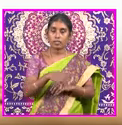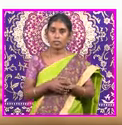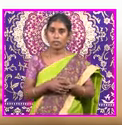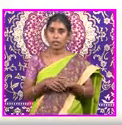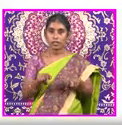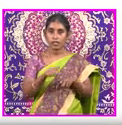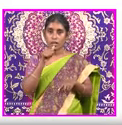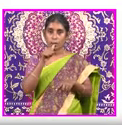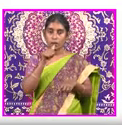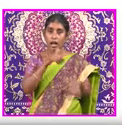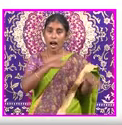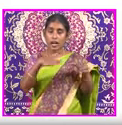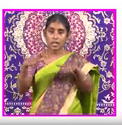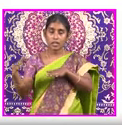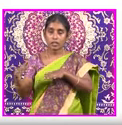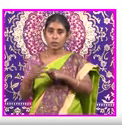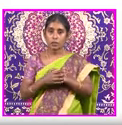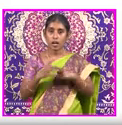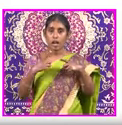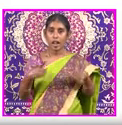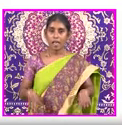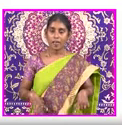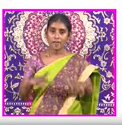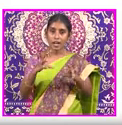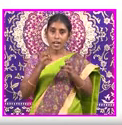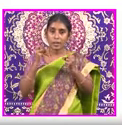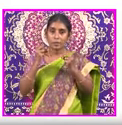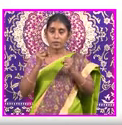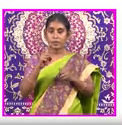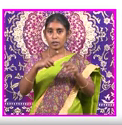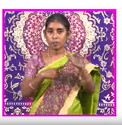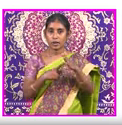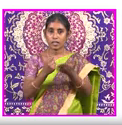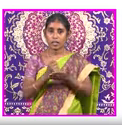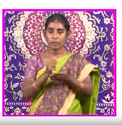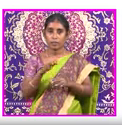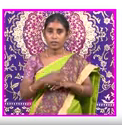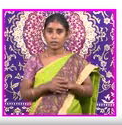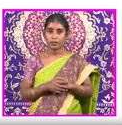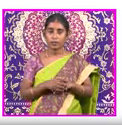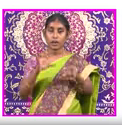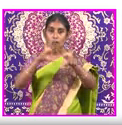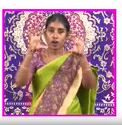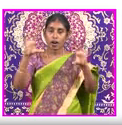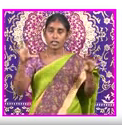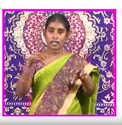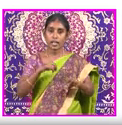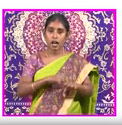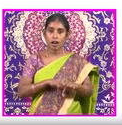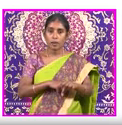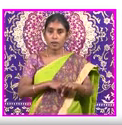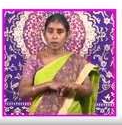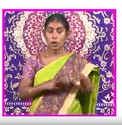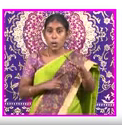மற்றும் காலநிலையின் முக்கிய கூறுகள், எலிமெண்ட்ஸ் ஆஃப் வெதர் அண்ட் கிளைமேட், ஃபர்ஸ்ட் ஒன் வெப்பநிலை, இரண்டாவது மலைவீழ்ச்சி,